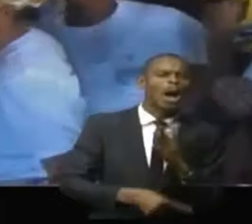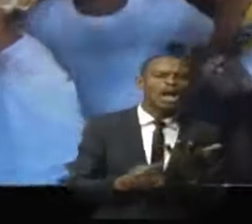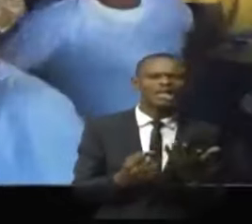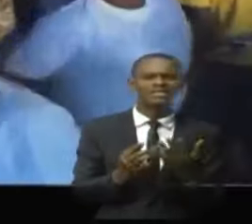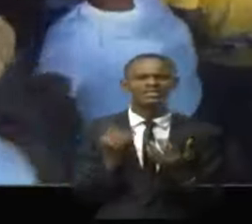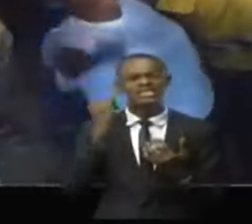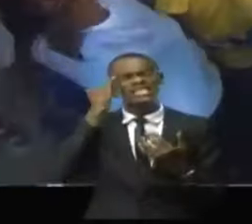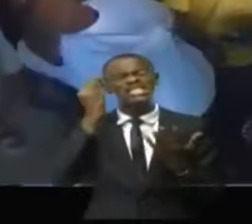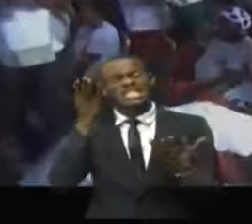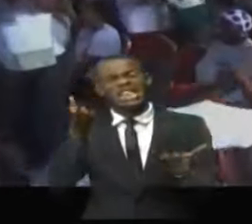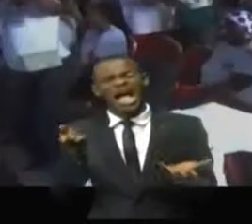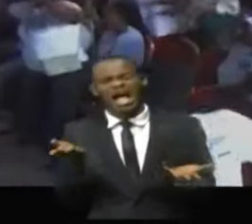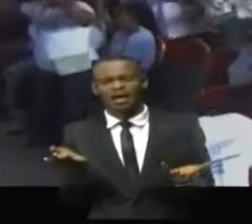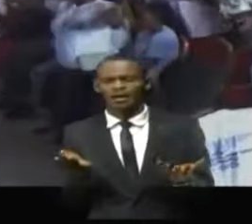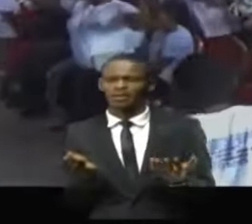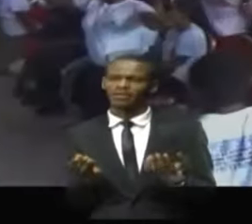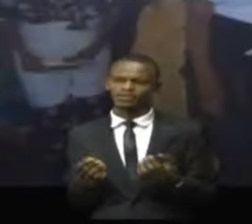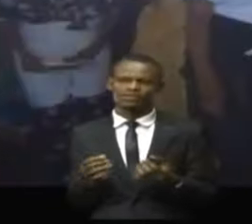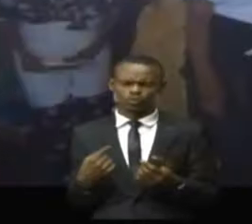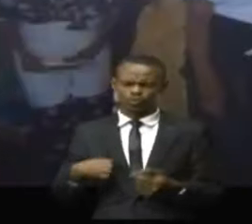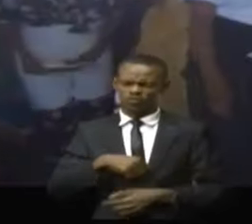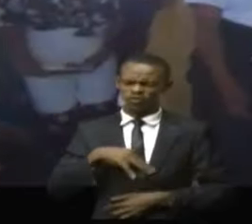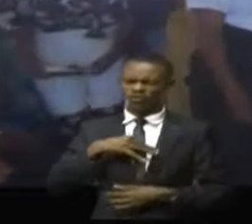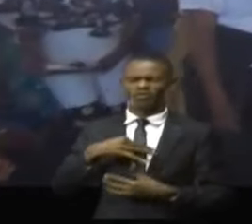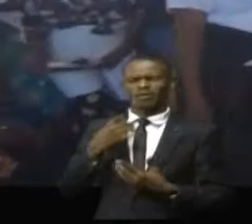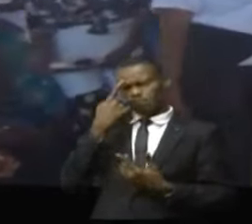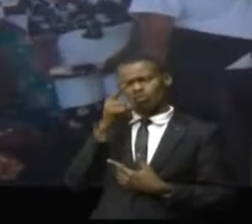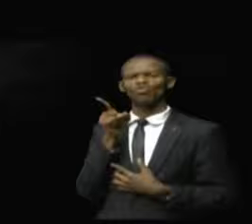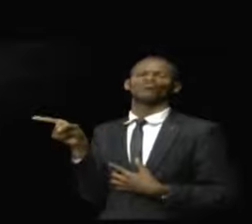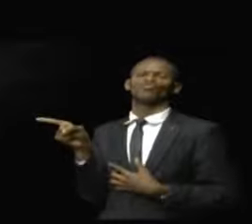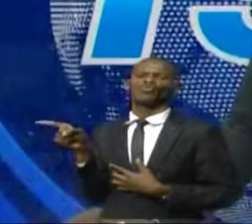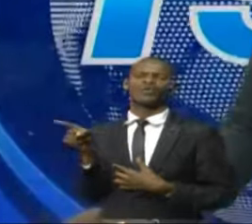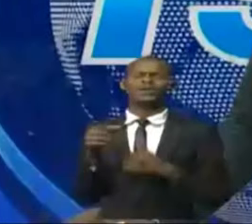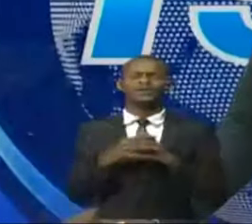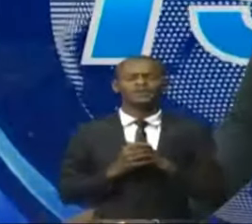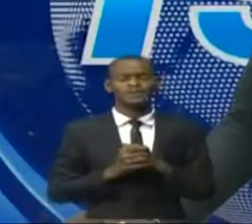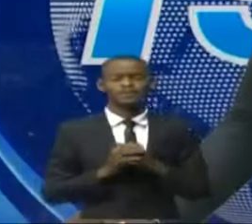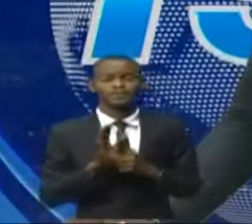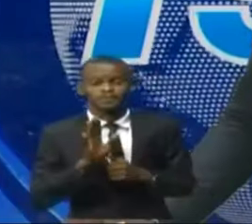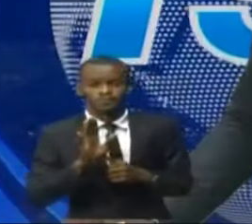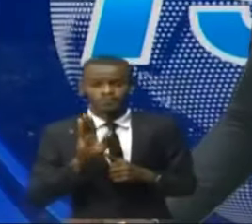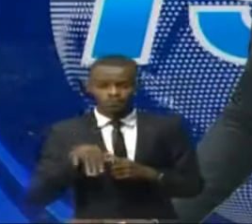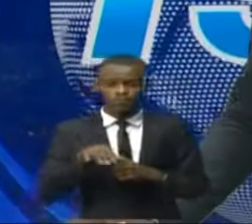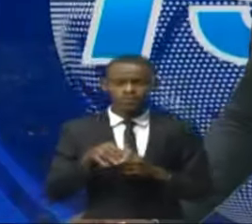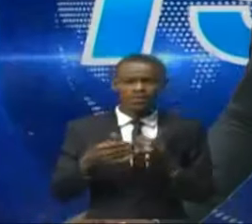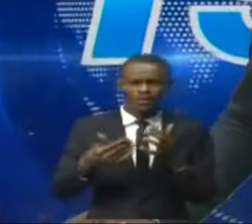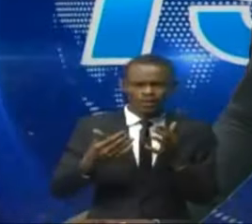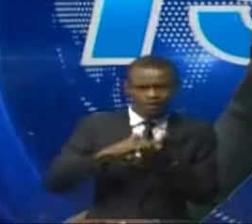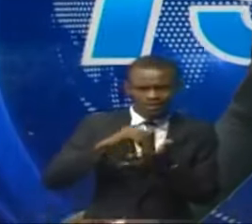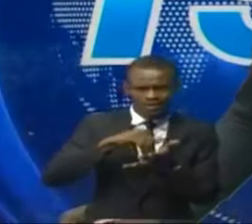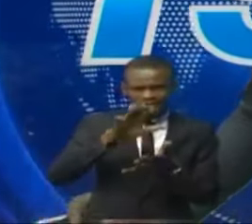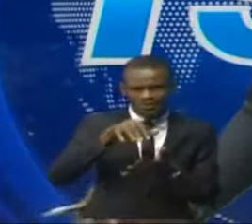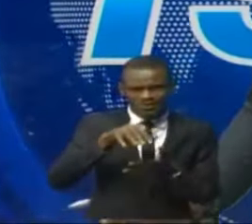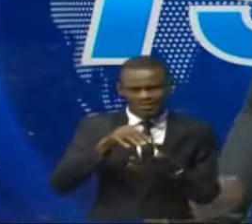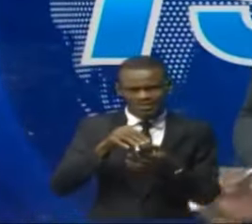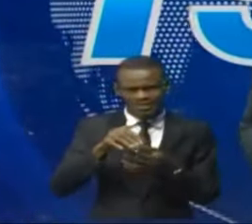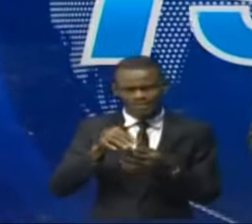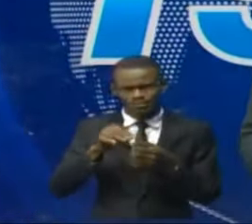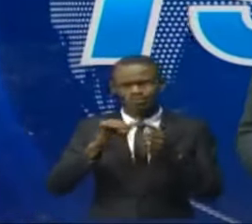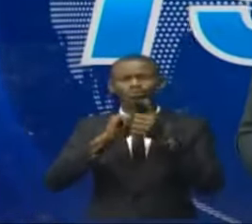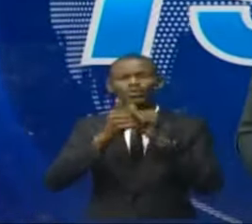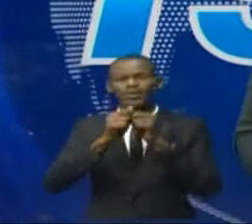climat de convivialité. Et puis la reconnaissance de